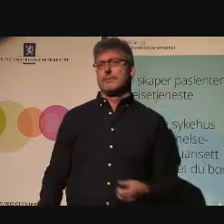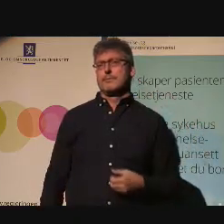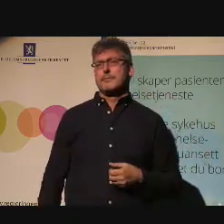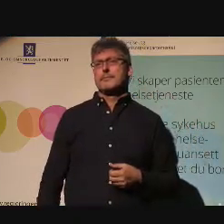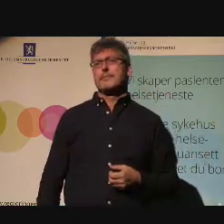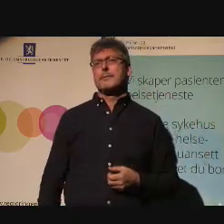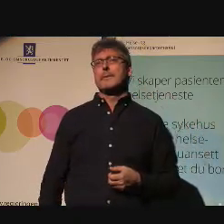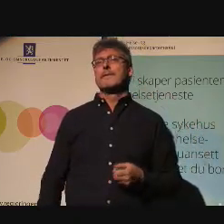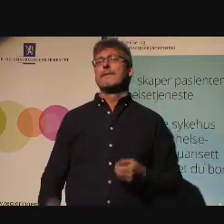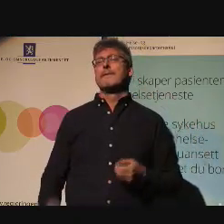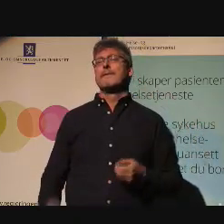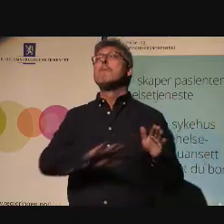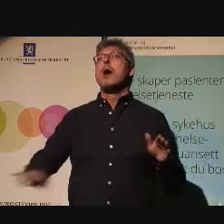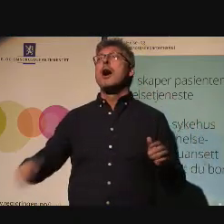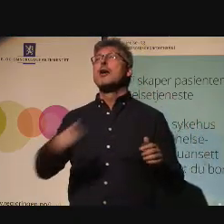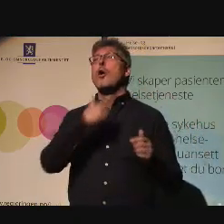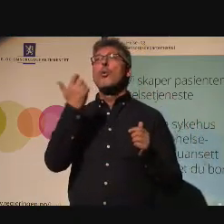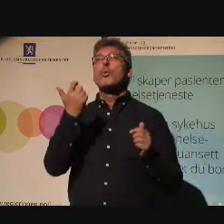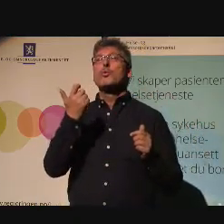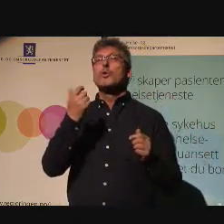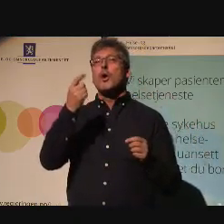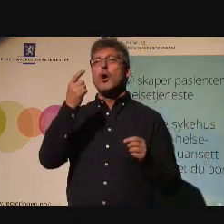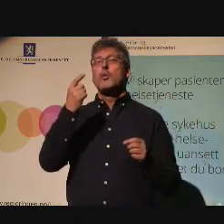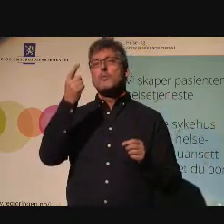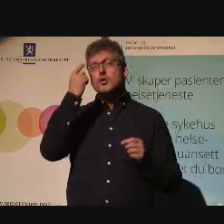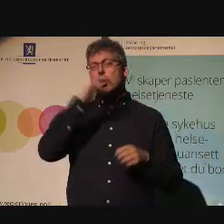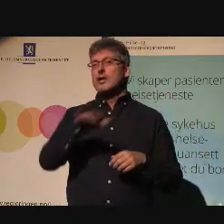Så sier hun barne- og ungdomspsykiatrien må ikke bruke reimer.